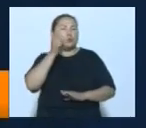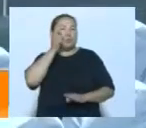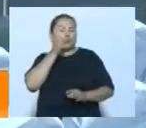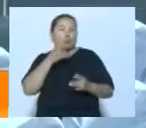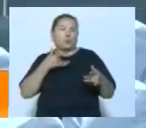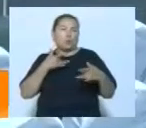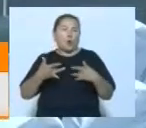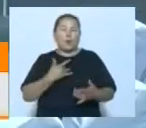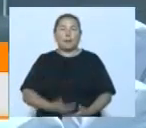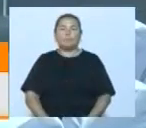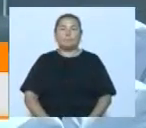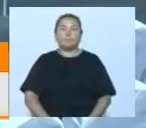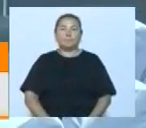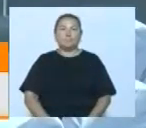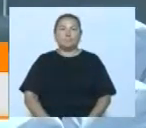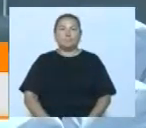роль.